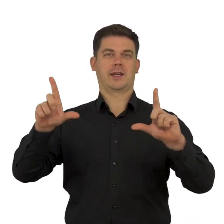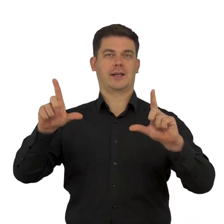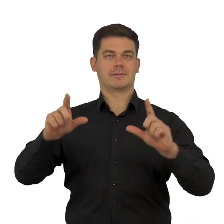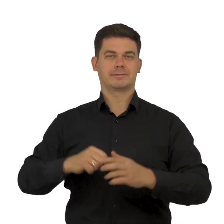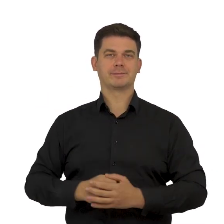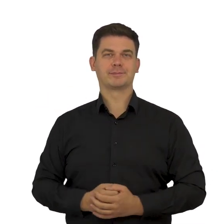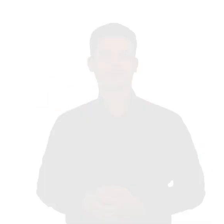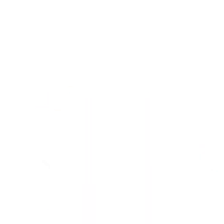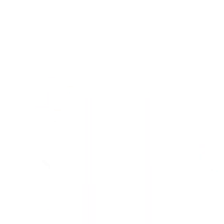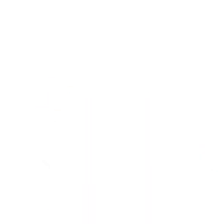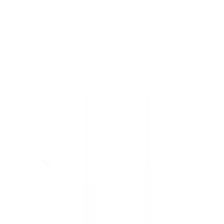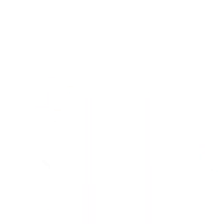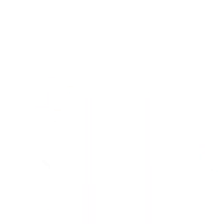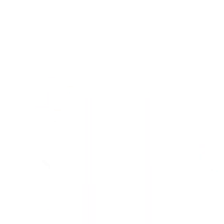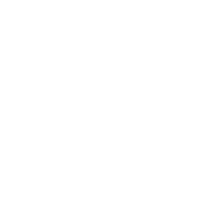ikony na ekranie.